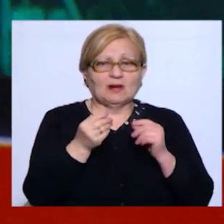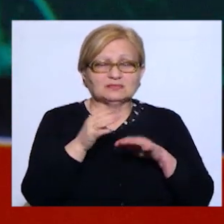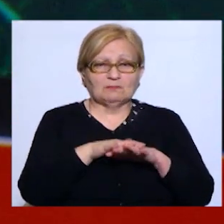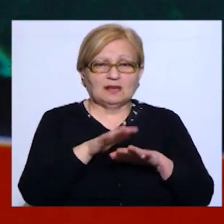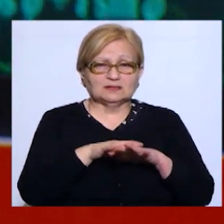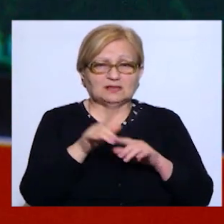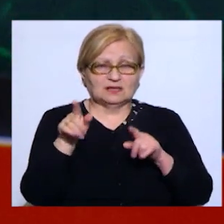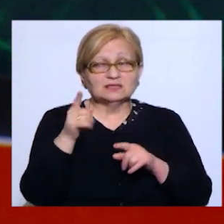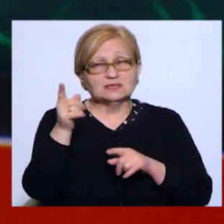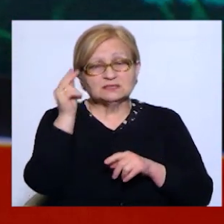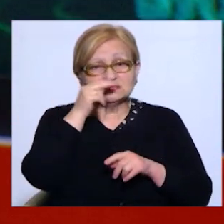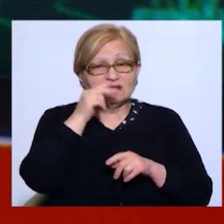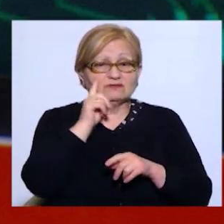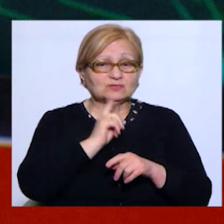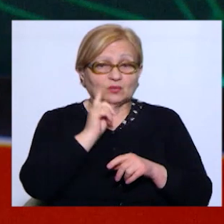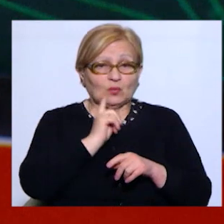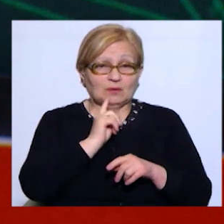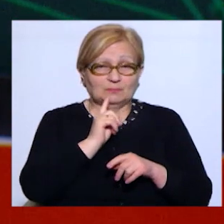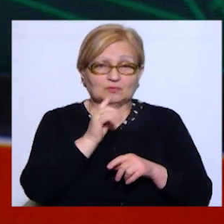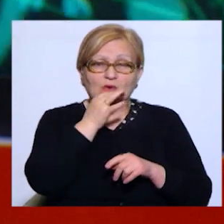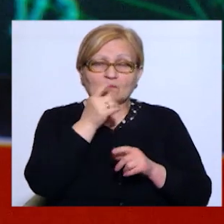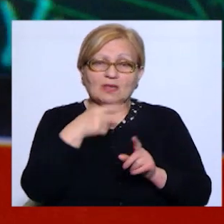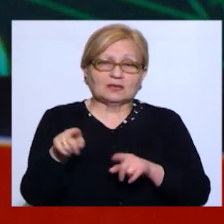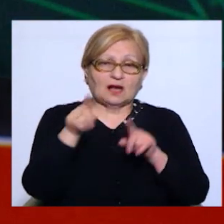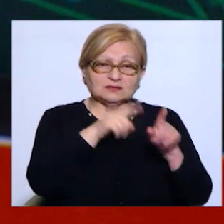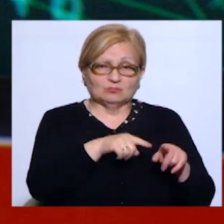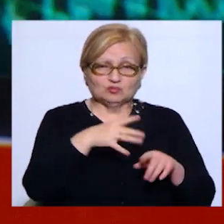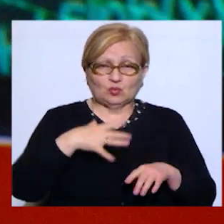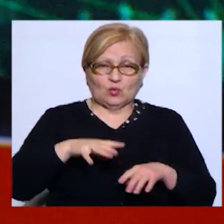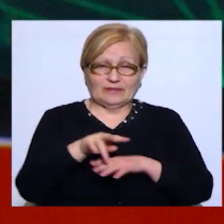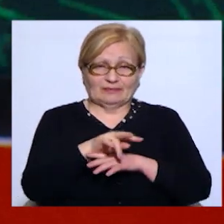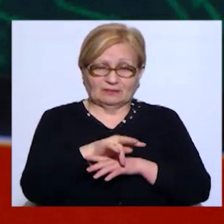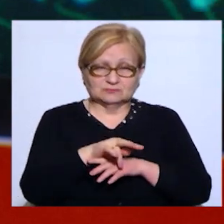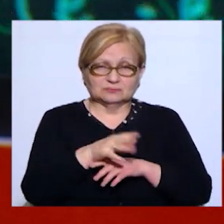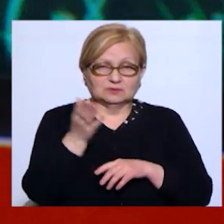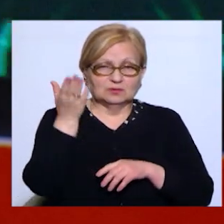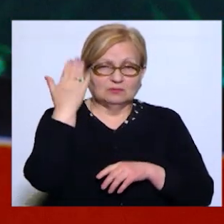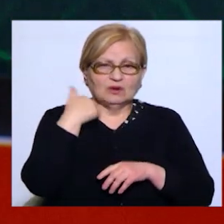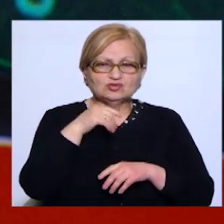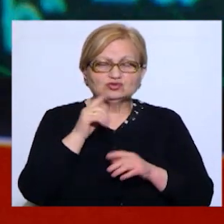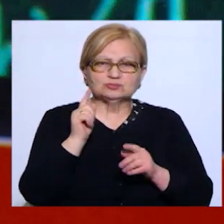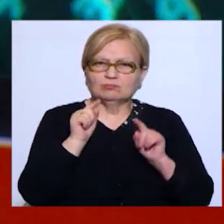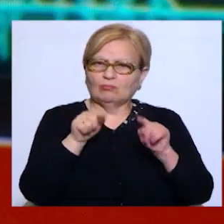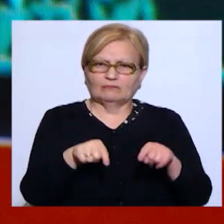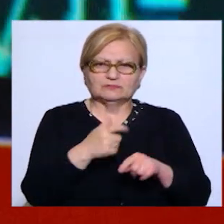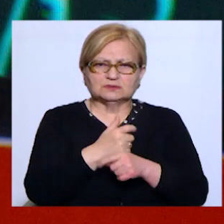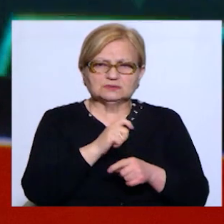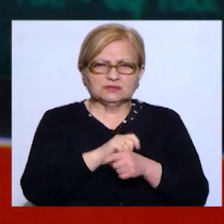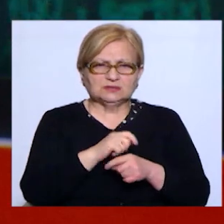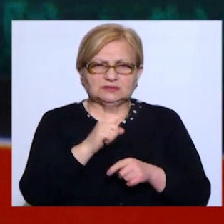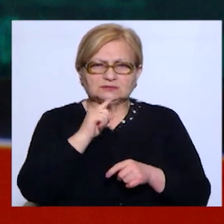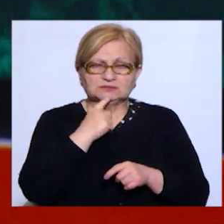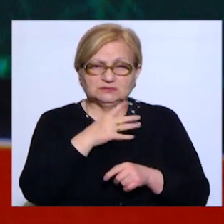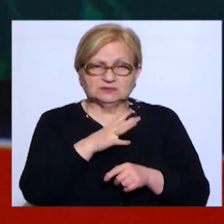წელი მათემატიკაზე ისწავლეო და შემდეგი წლიდან გააგრძელეო სწავლა ამ ჰუმანიტარულ ფაკულტეტზე. მაშინ ხო ძალიან ძნელი იყო უნივერსიტეტში ჩაბარება, წლები ლოდინი